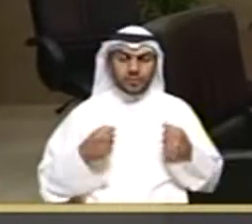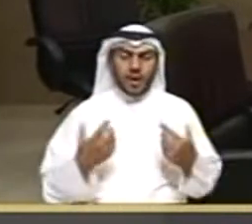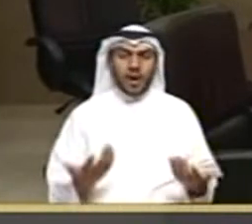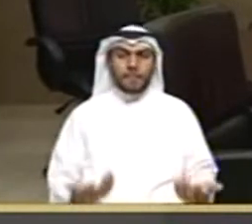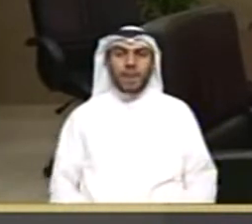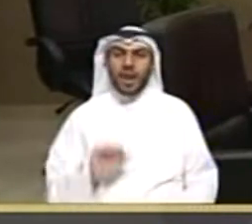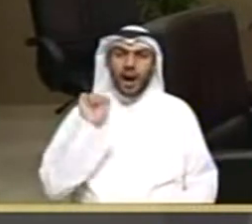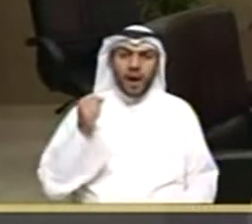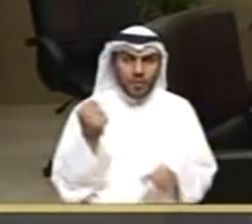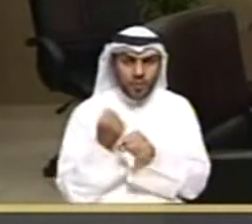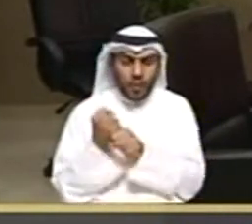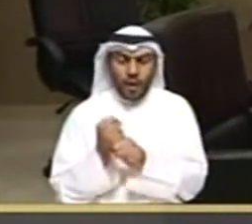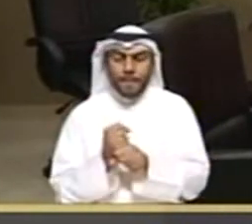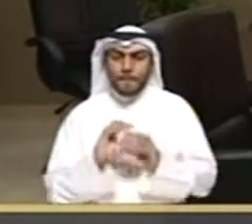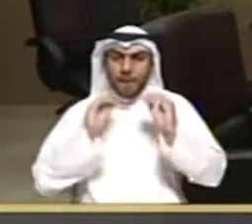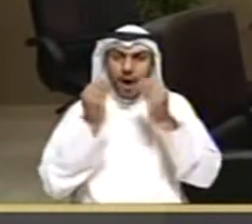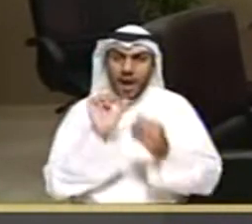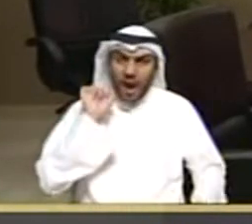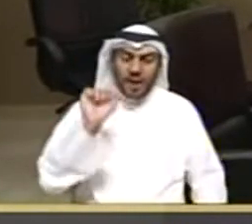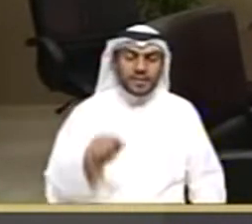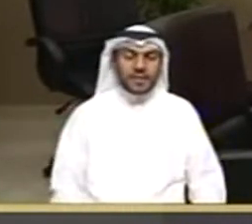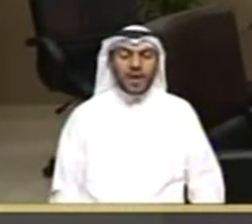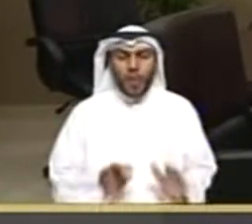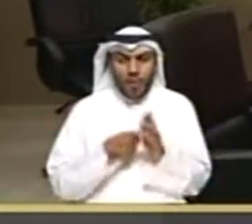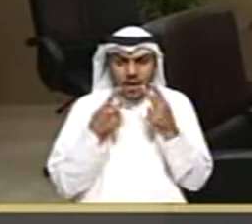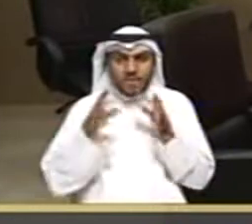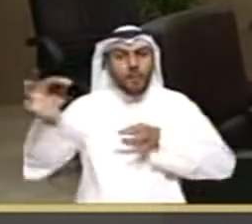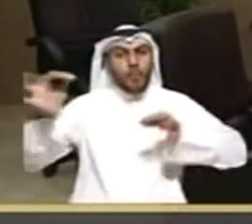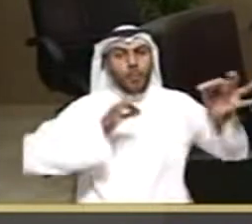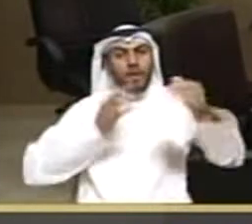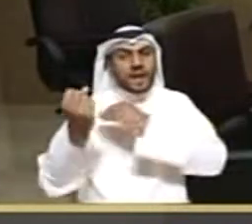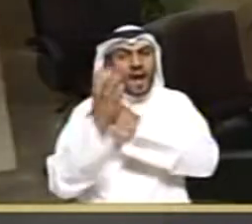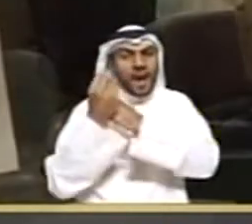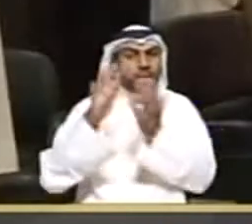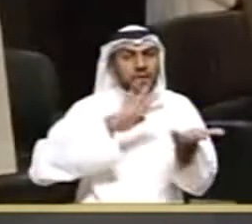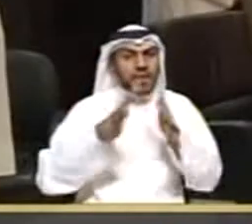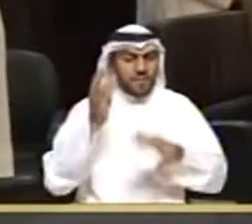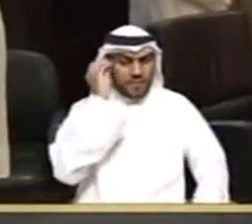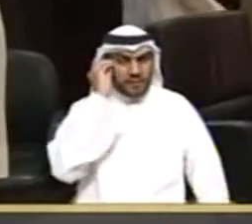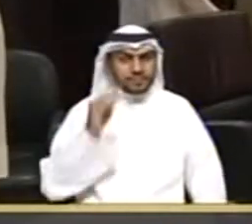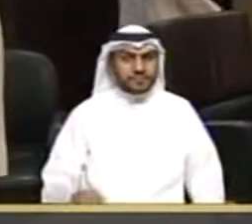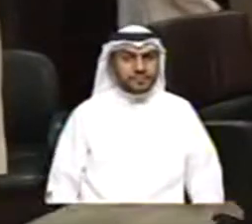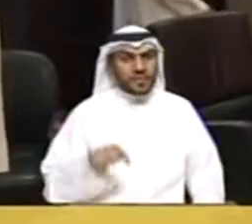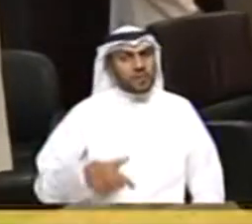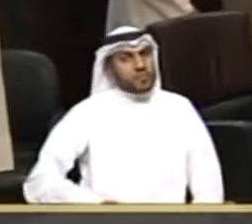كون جمعية المهندسين تحت من طابع هندسي، فراح نبدأ وياهم إن شاء الله هذا التدريب. فرصة